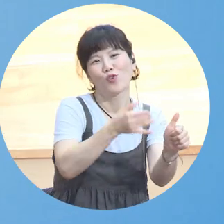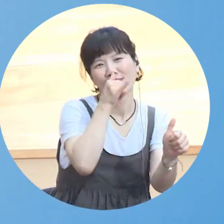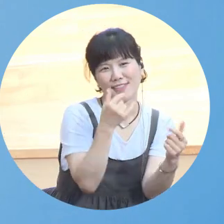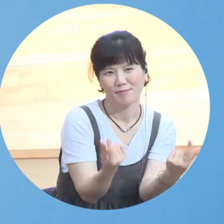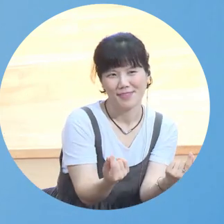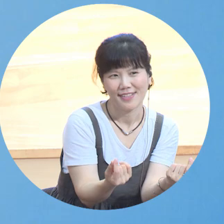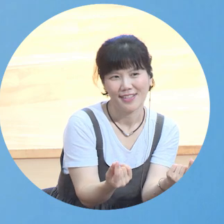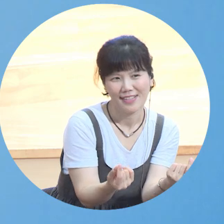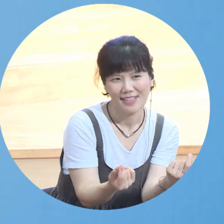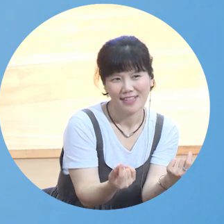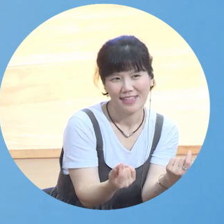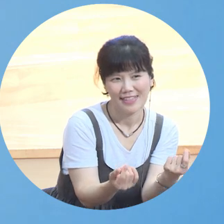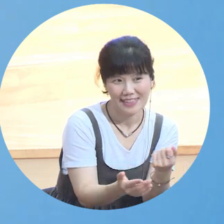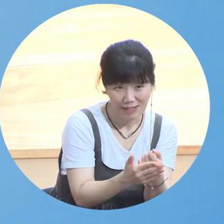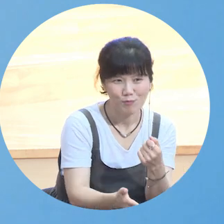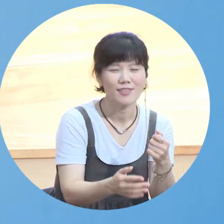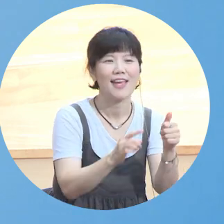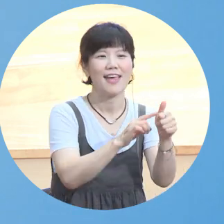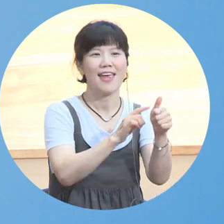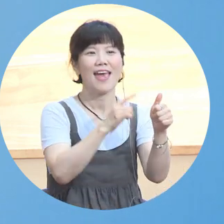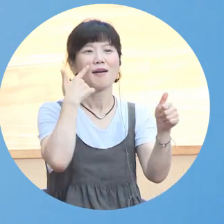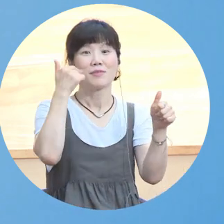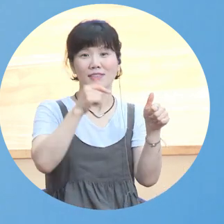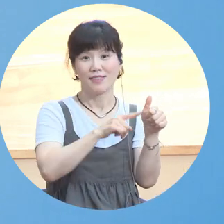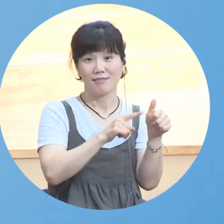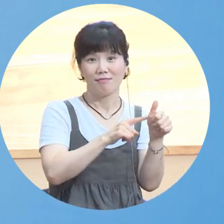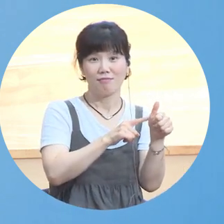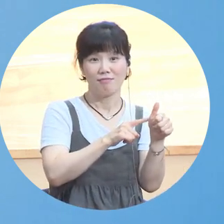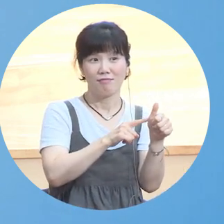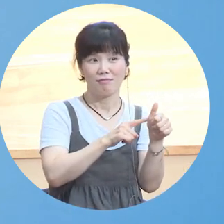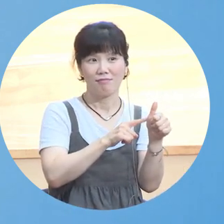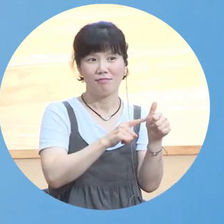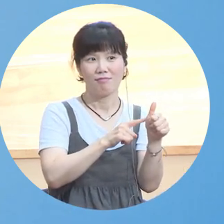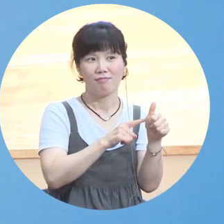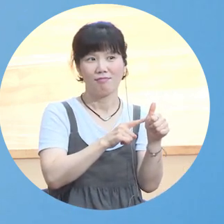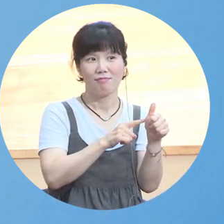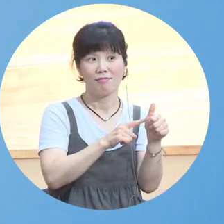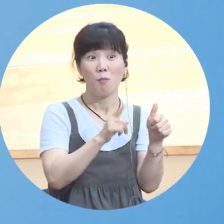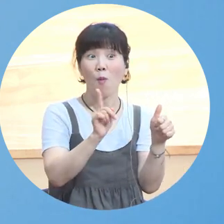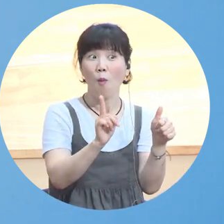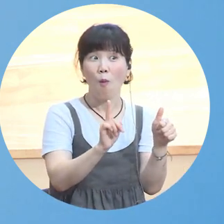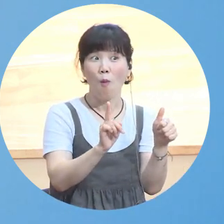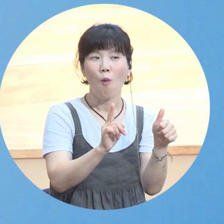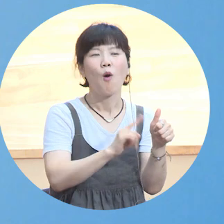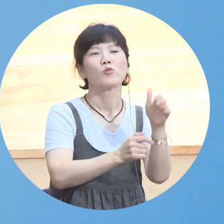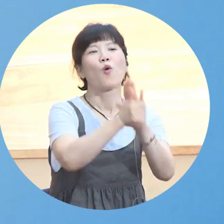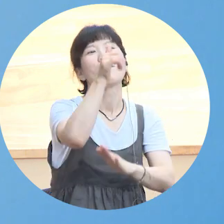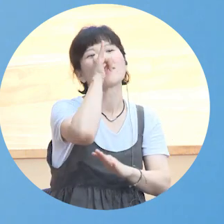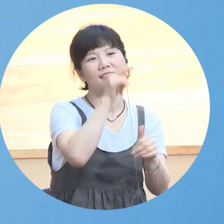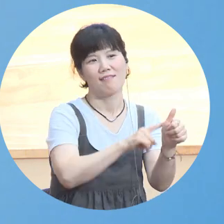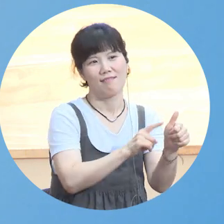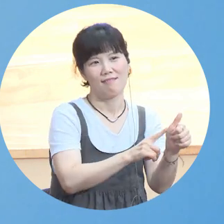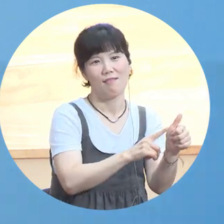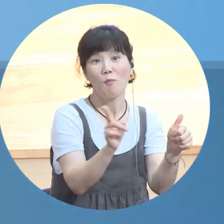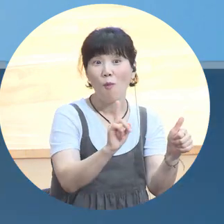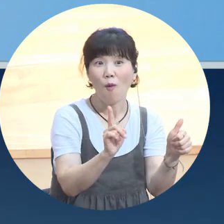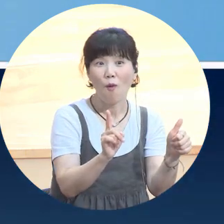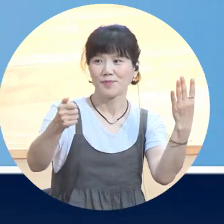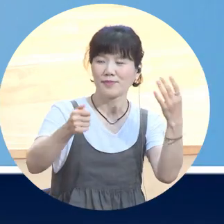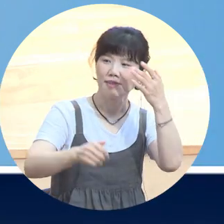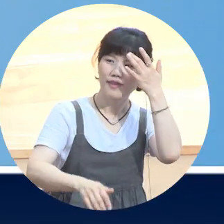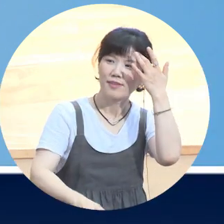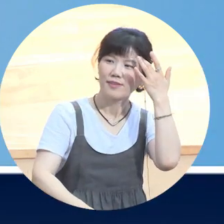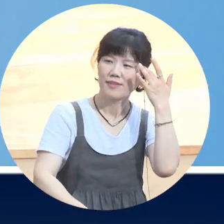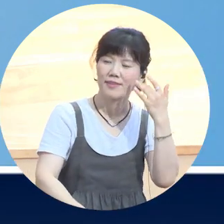아버지가 그래도 싹수가 있는게 수 망이 있는게 어떻게 또 말하는지 와 몸 사정 50조 읽어 볼까요 자